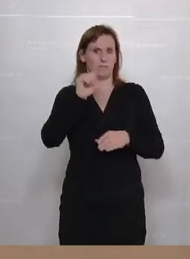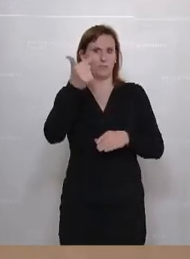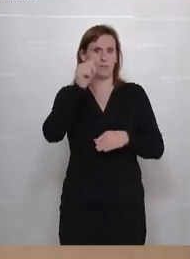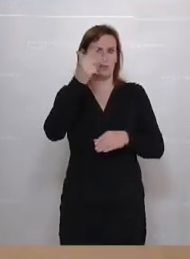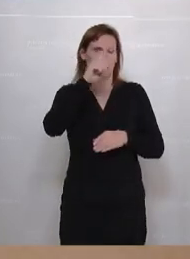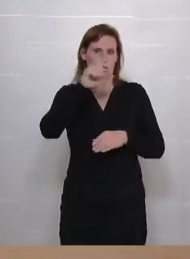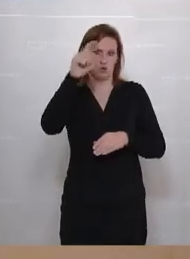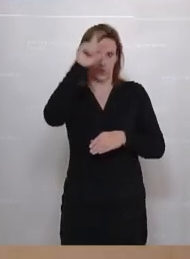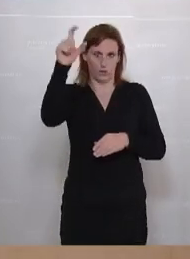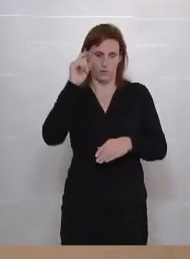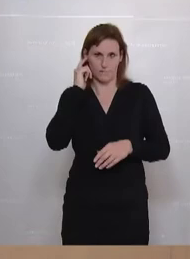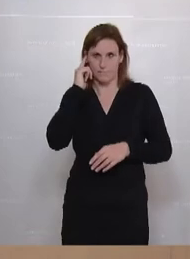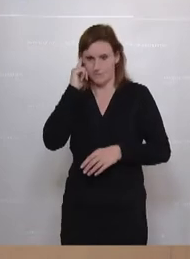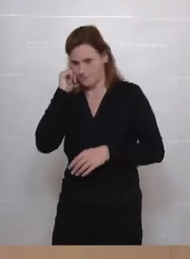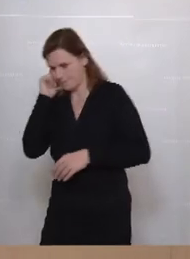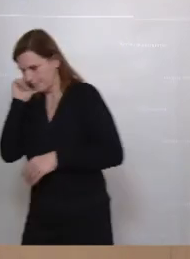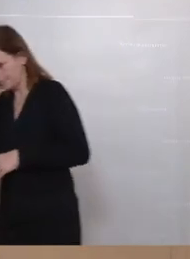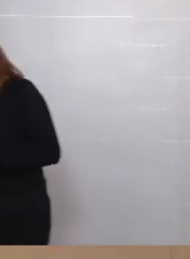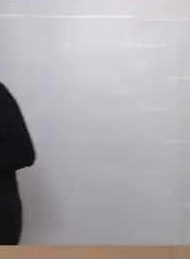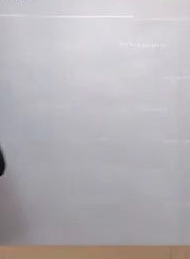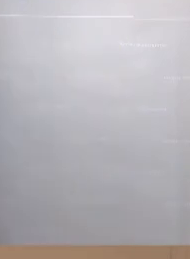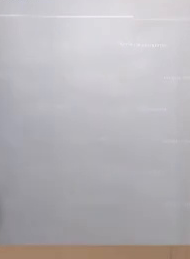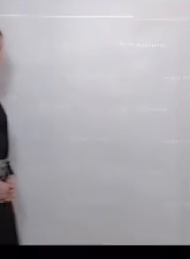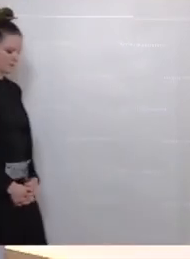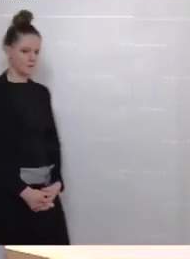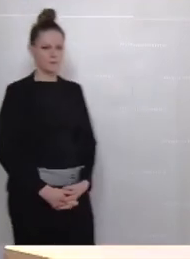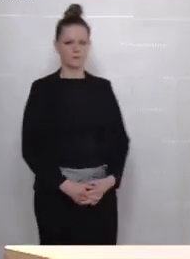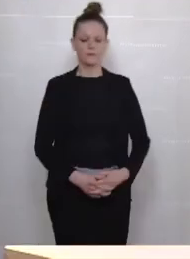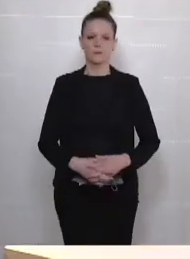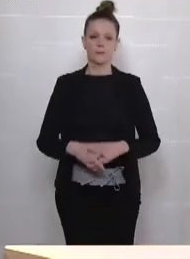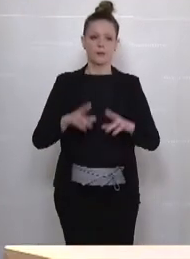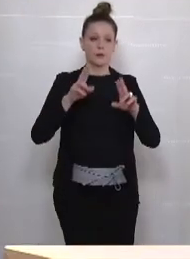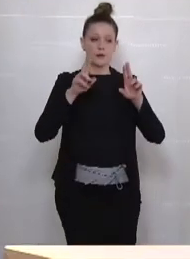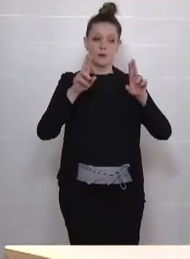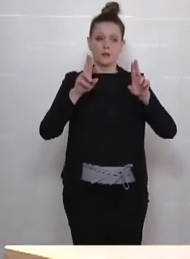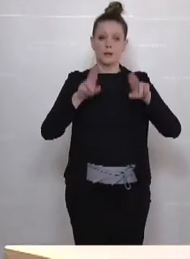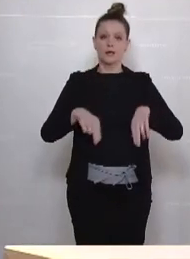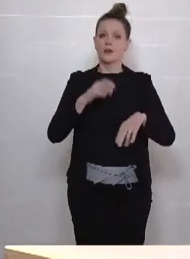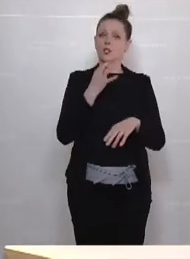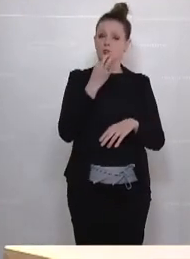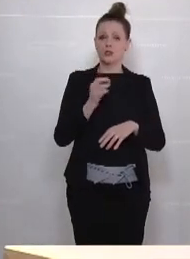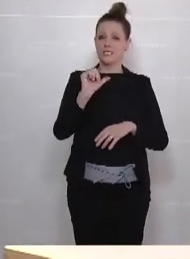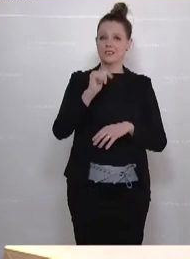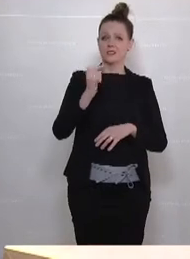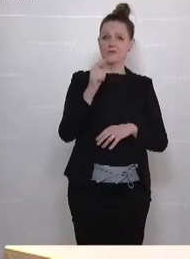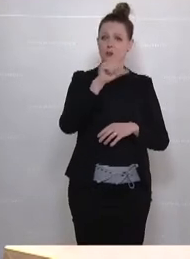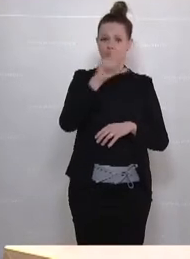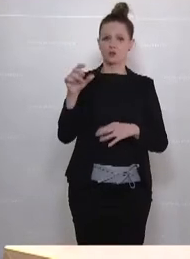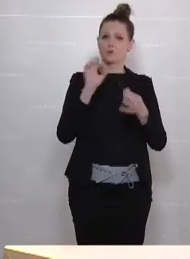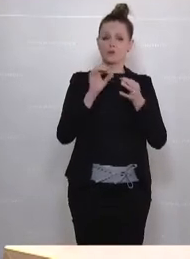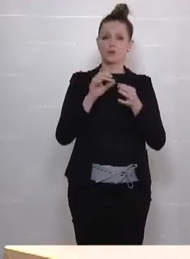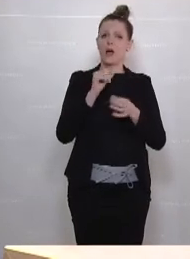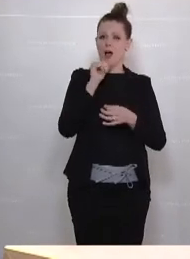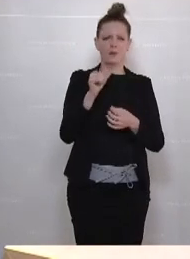Nachfrage? Gleich, Sie haben völlig recht, der erste Stock und der zweite Stock funktioniert überhaupt nicht, ist nicht vorhanden. Ganz konkret, Sie haben